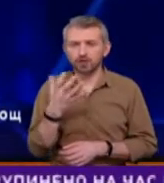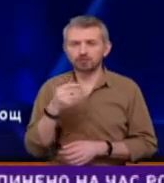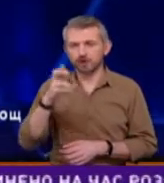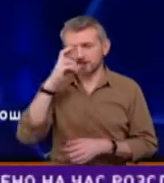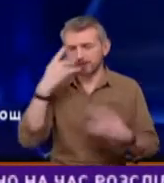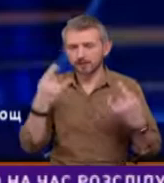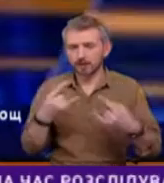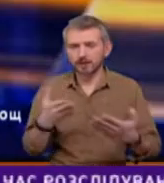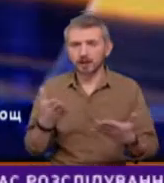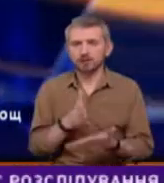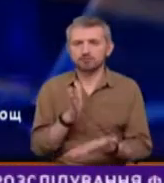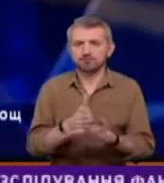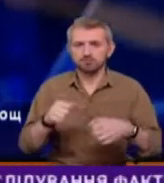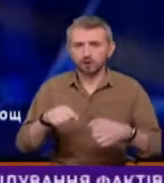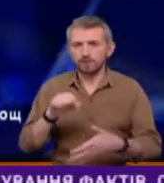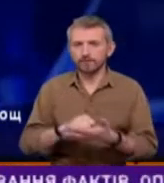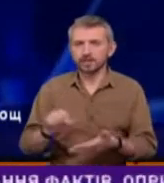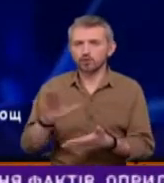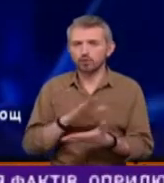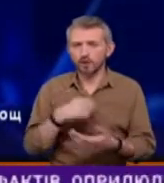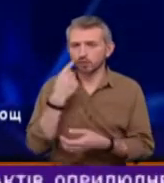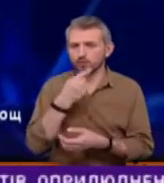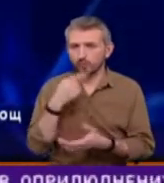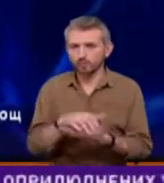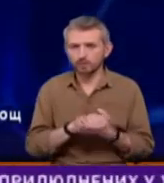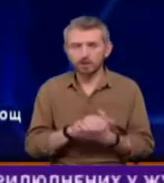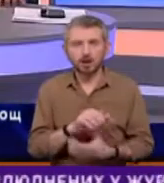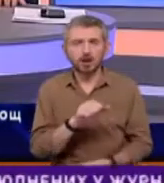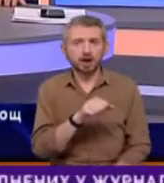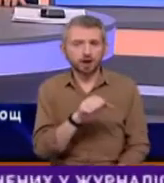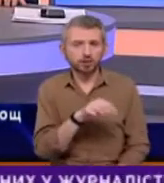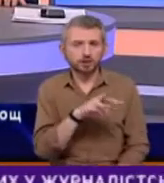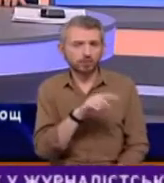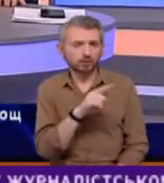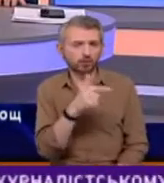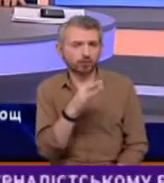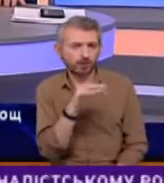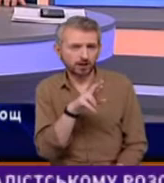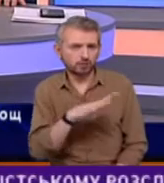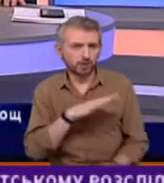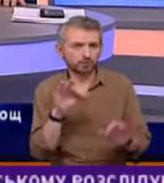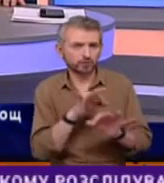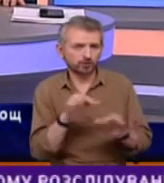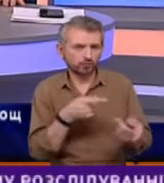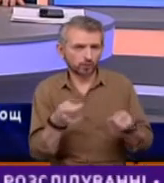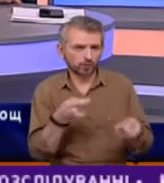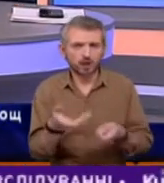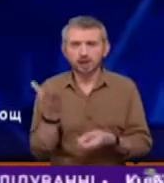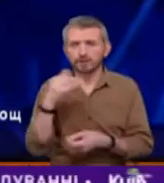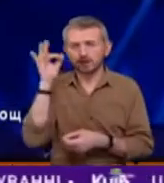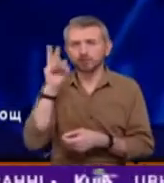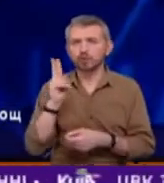державний канал, який уповноважений від європейської мовної спілки. Альона Мазгаває була там музичним продюсером. Ну, давайте будемо згадувати, хто там ще на брамі